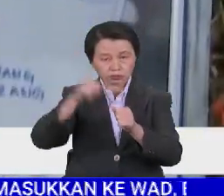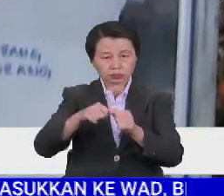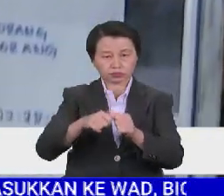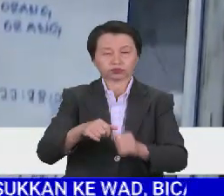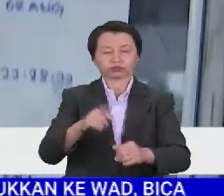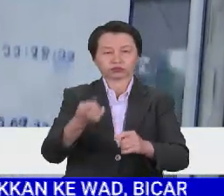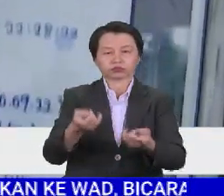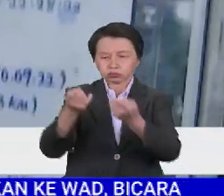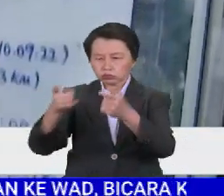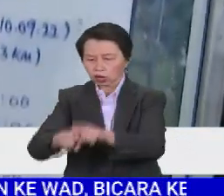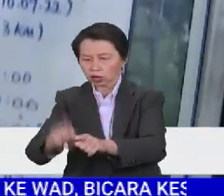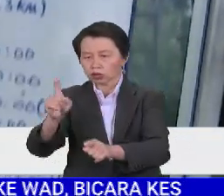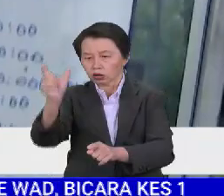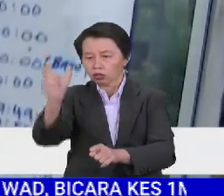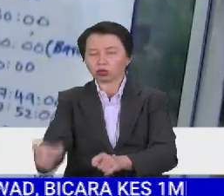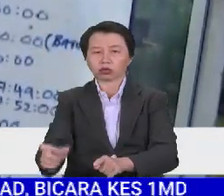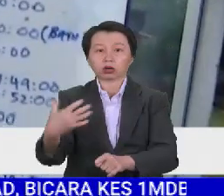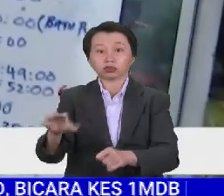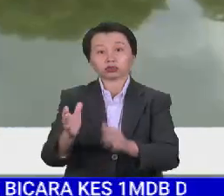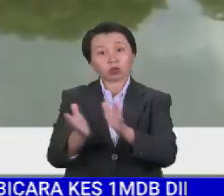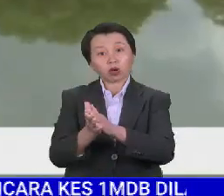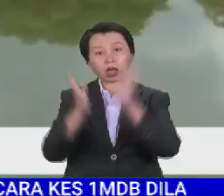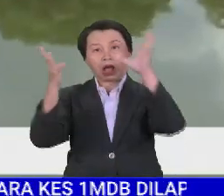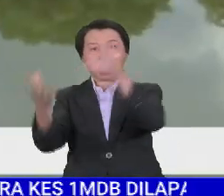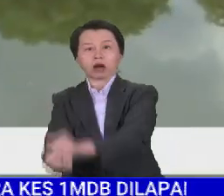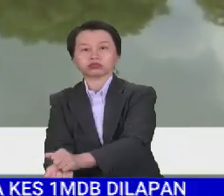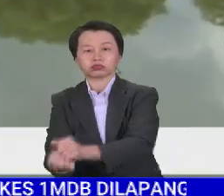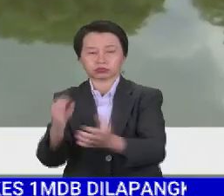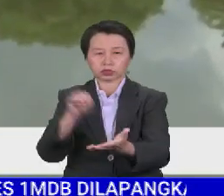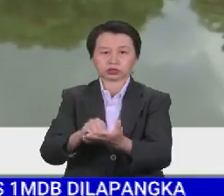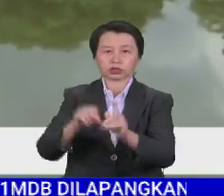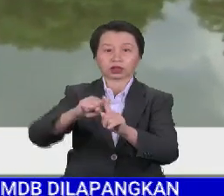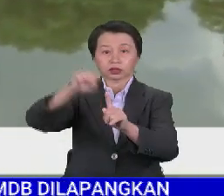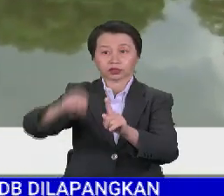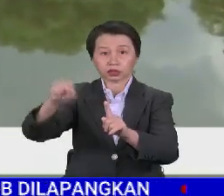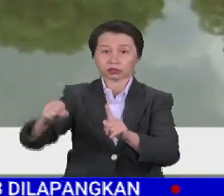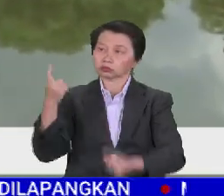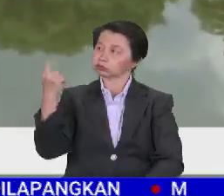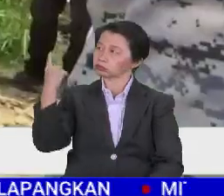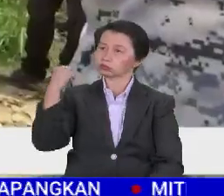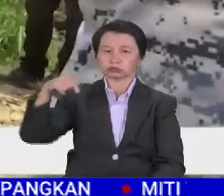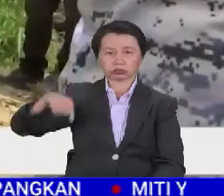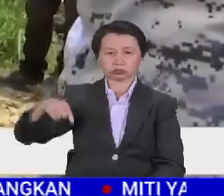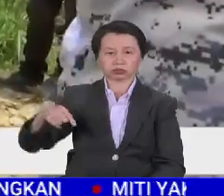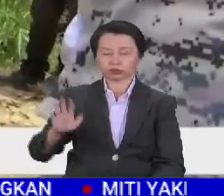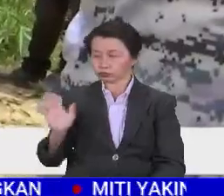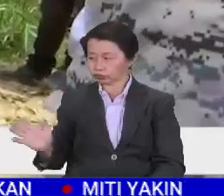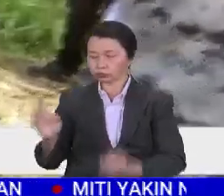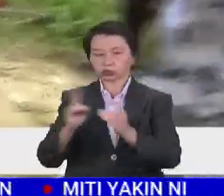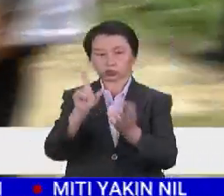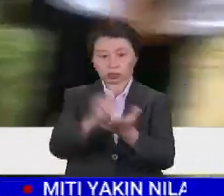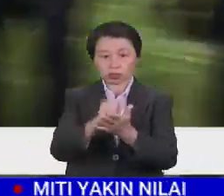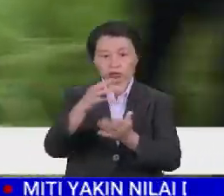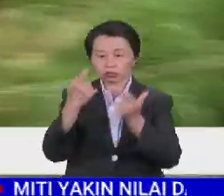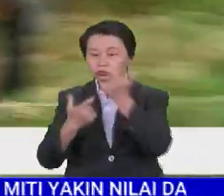susulan kejadian seorang penduduk di bahan buaya di sungai seguntur Sandakan paru-paru ini beliau ditemui media